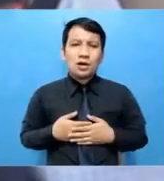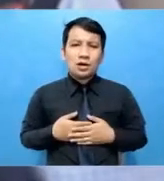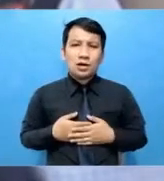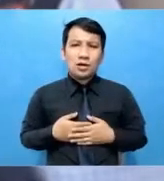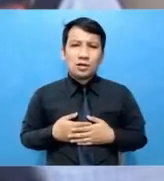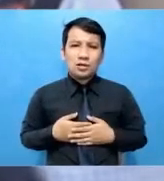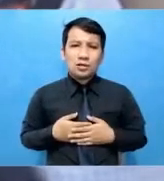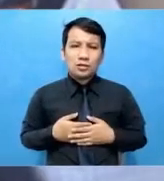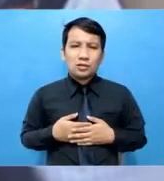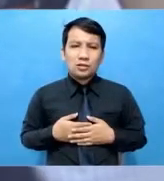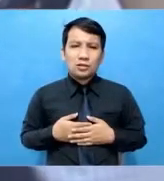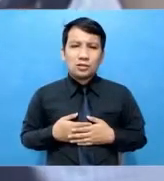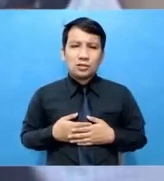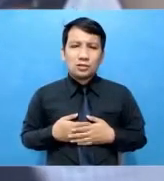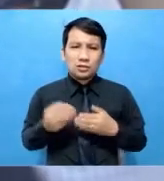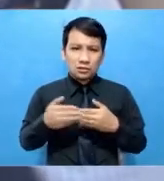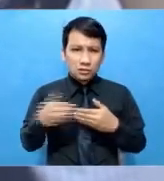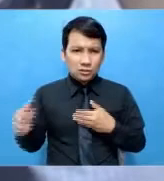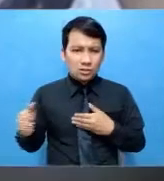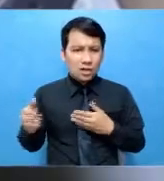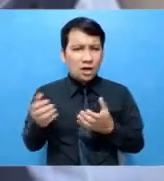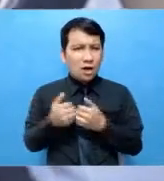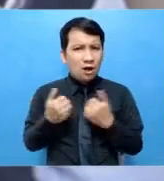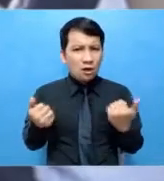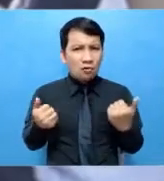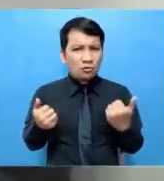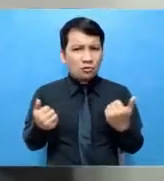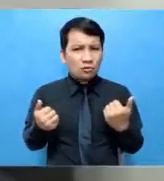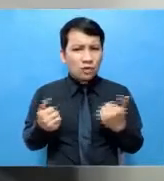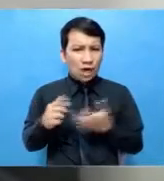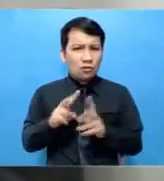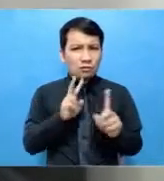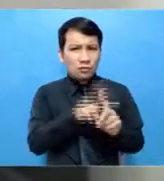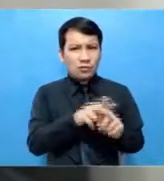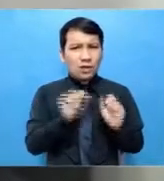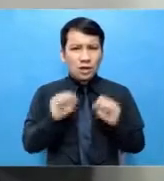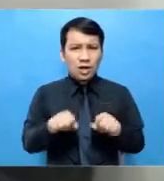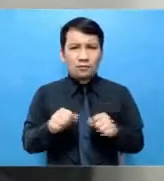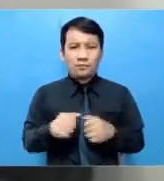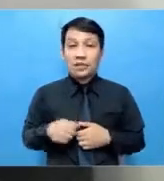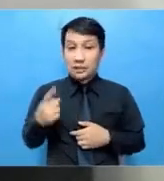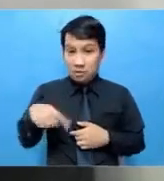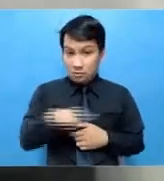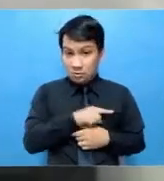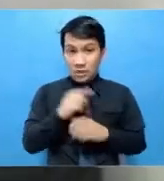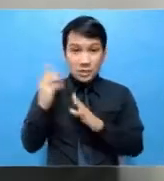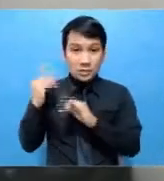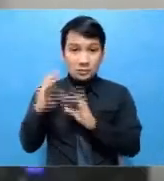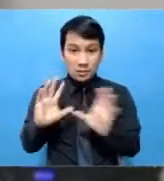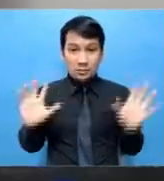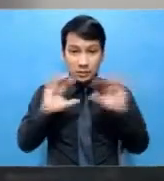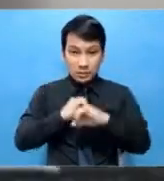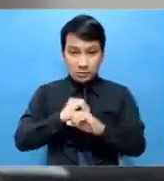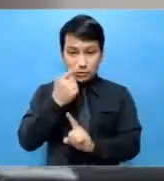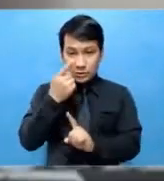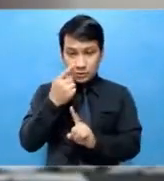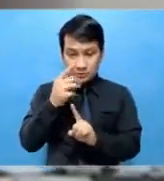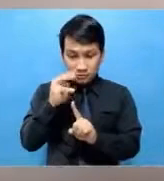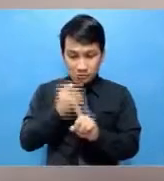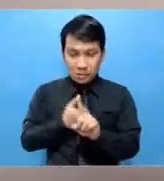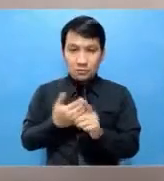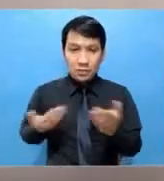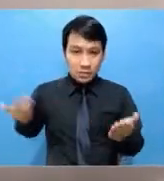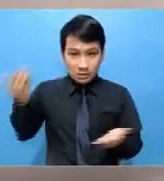product information and how to apply this. Inaasahan naman na sa pagtatapos ng buwan ay darating pa ang